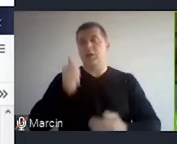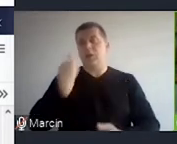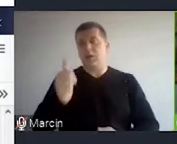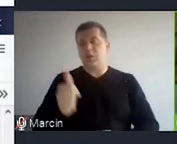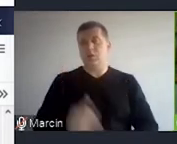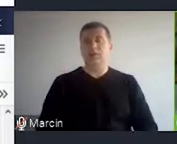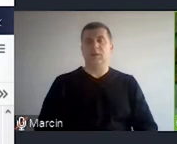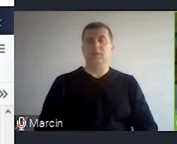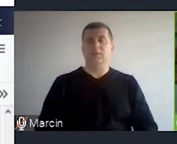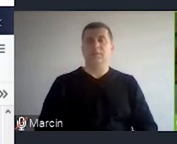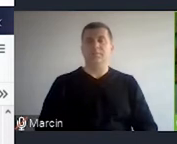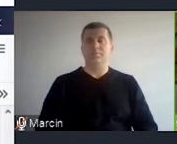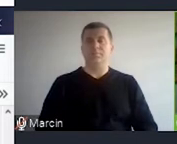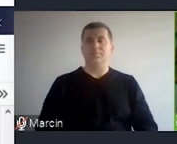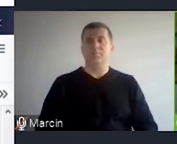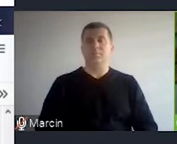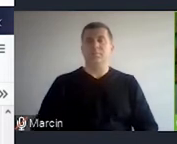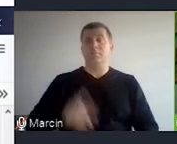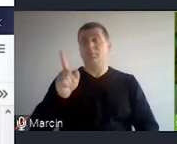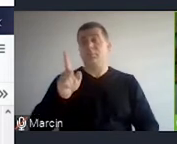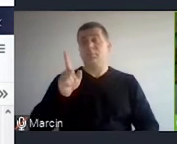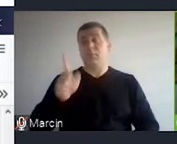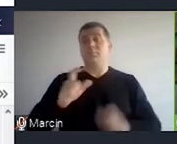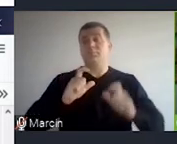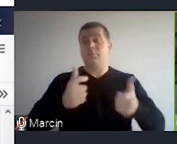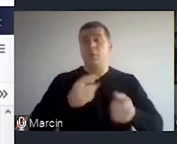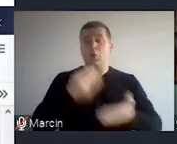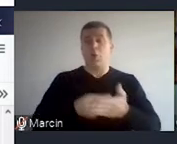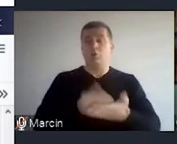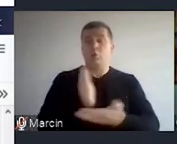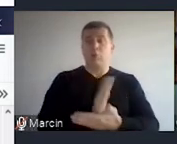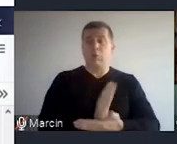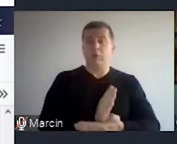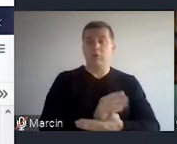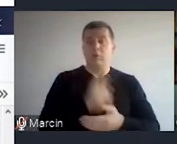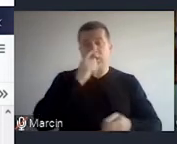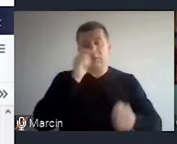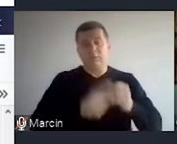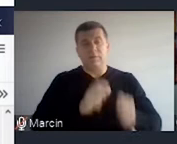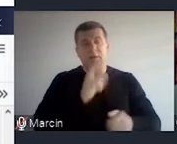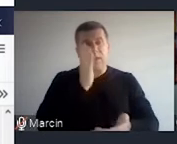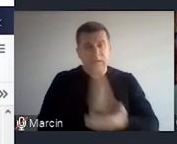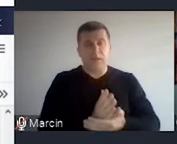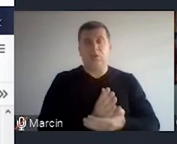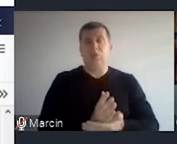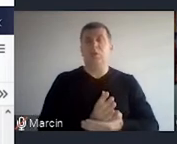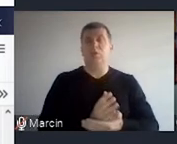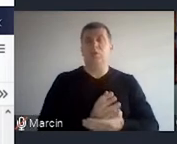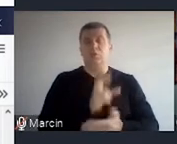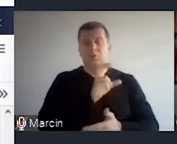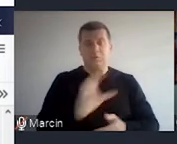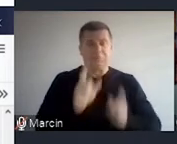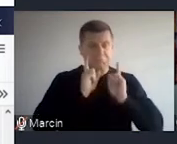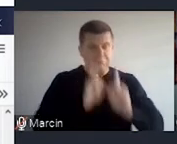jednostkowych ilością jednostek, a w przypadku kosztów pośrednich sprawdzić tylko i wyłącznie, czy